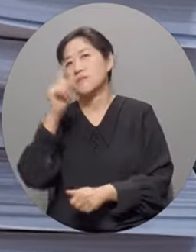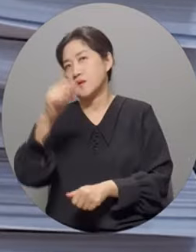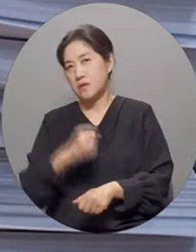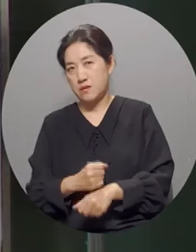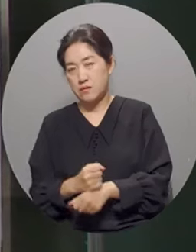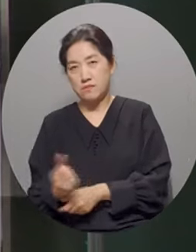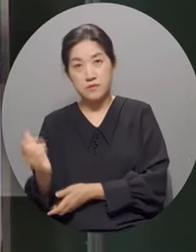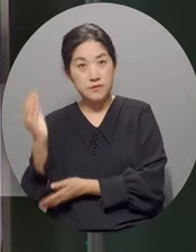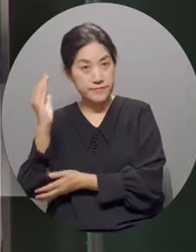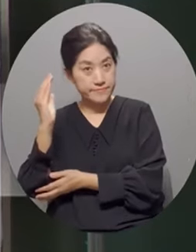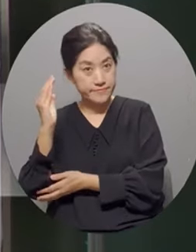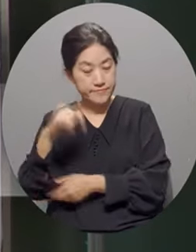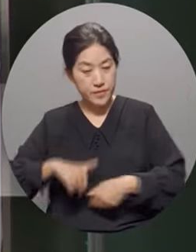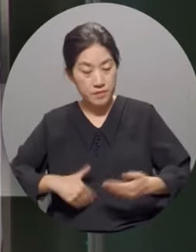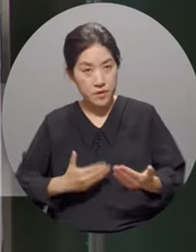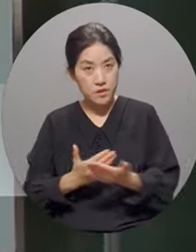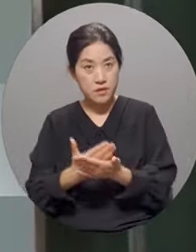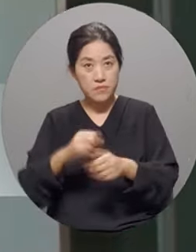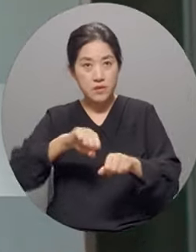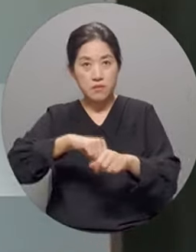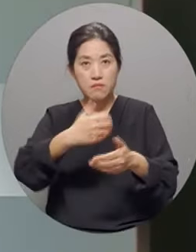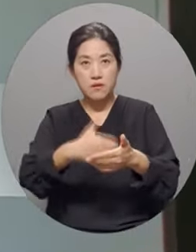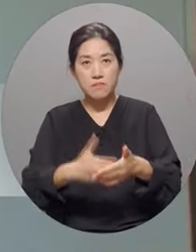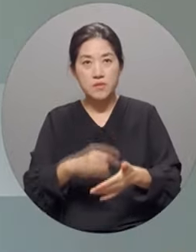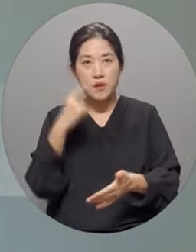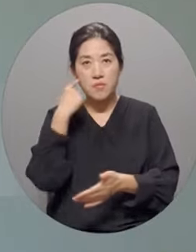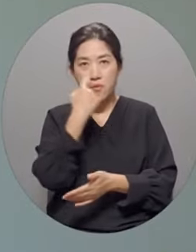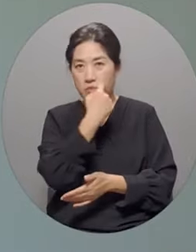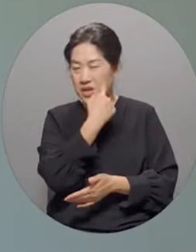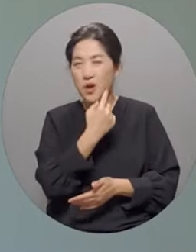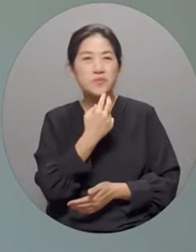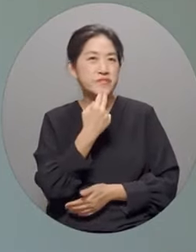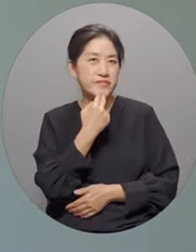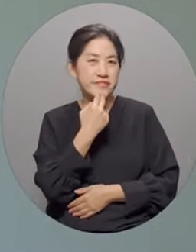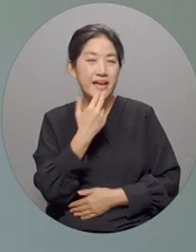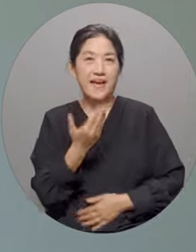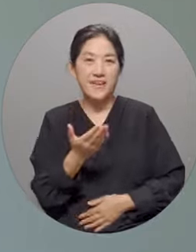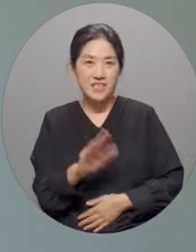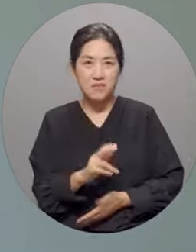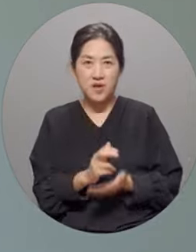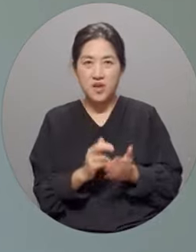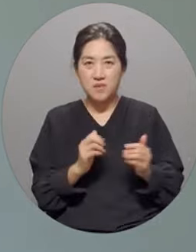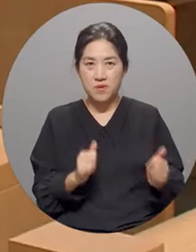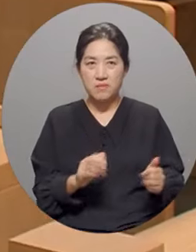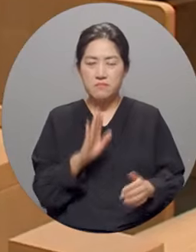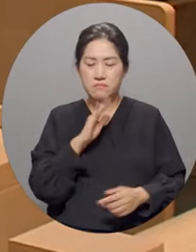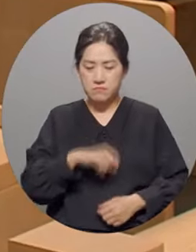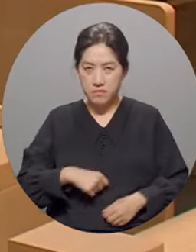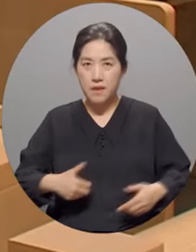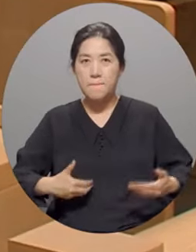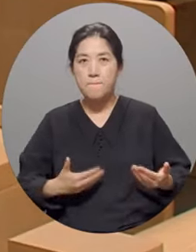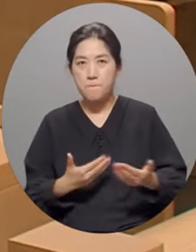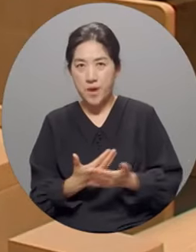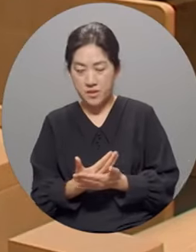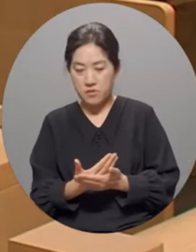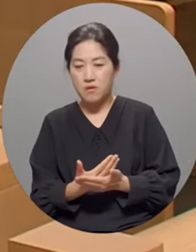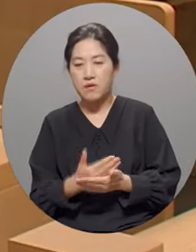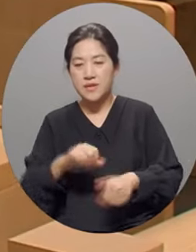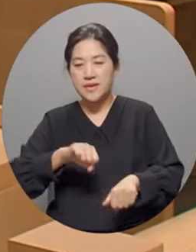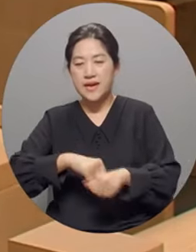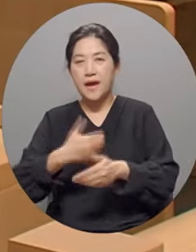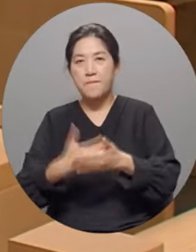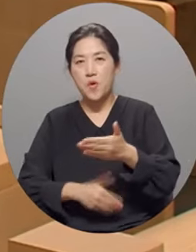했습니다 반성문이 형량을 줄여준다는 보장은 없습니다 하지만 법원이 진지한 반성을 감사로